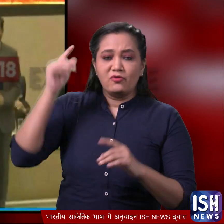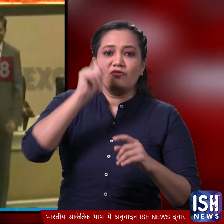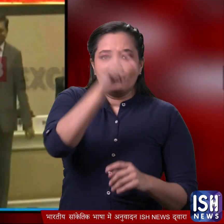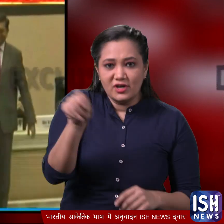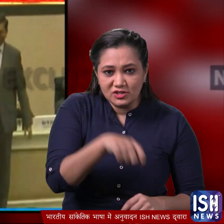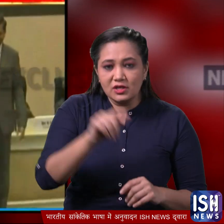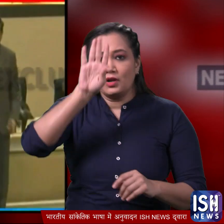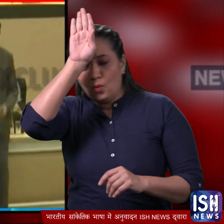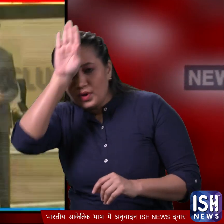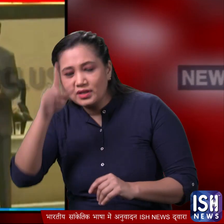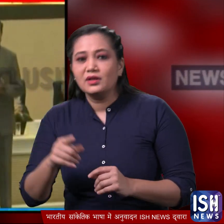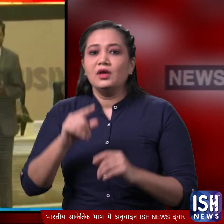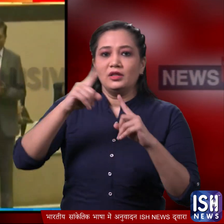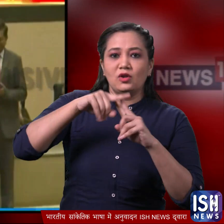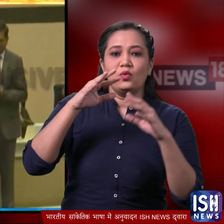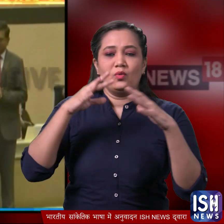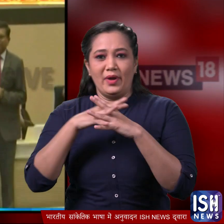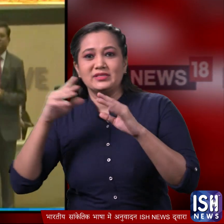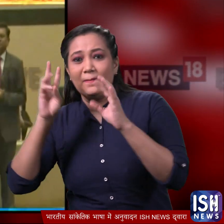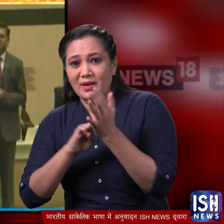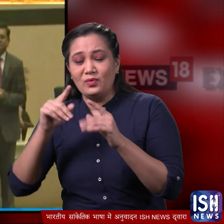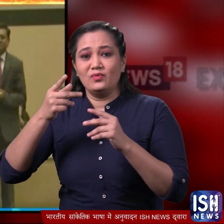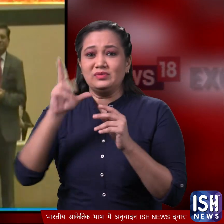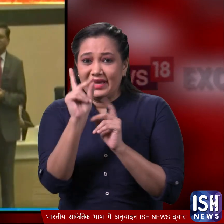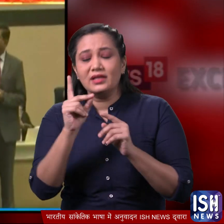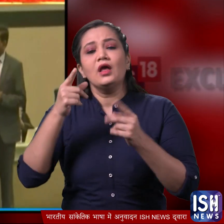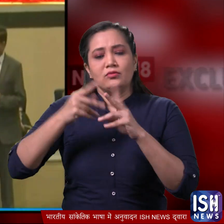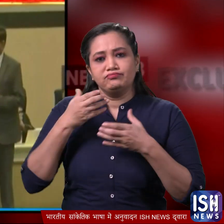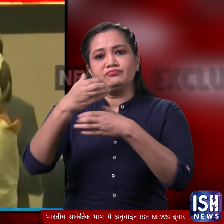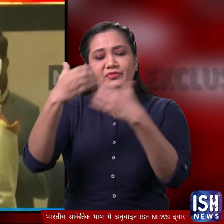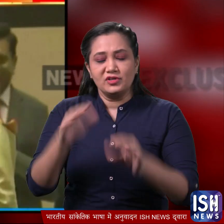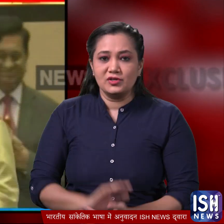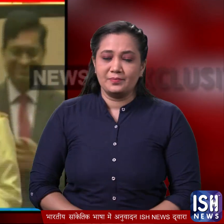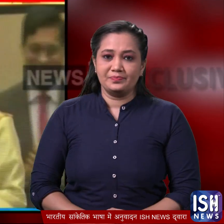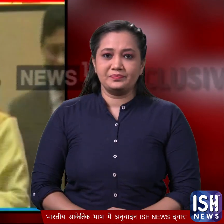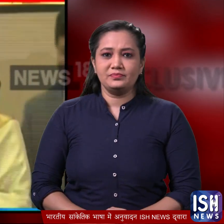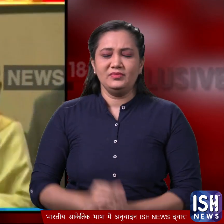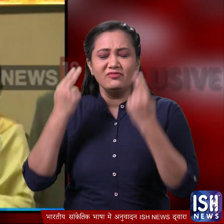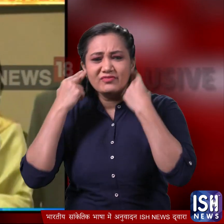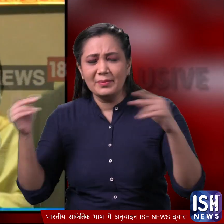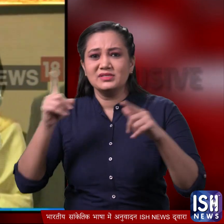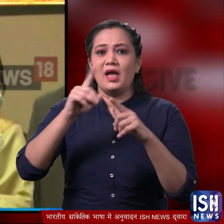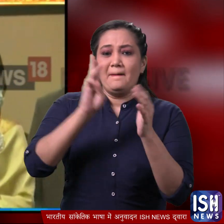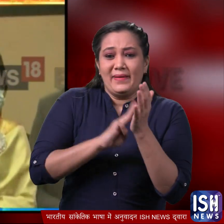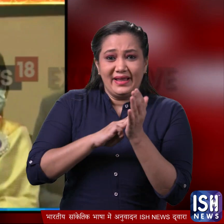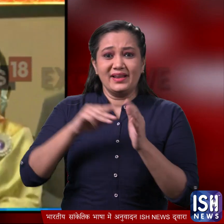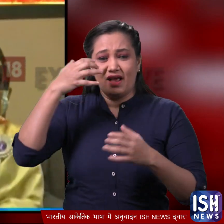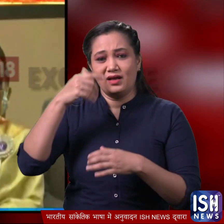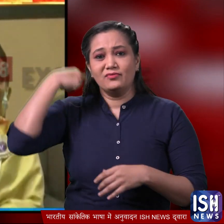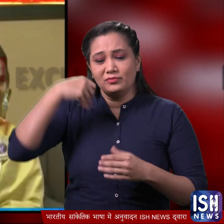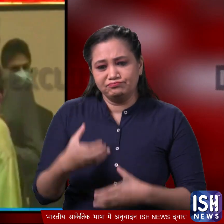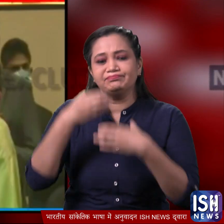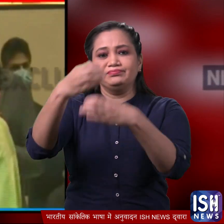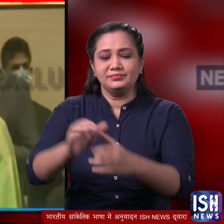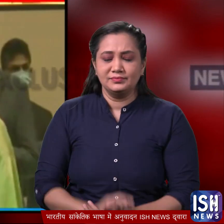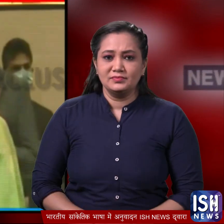इससे पहले उन्हें फैशन क्वीन तनु वेड्स मनु रिटर्न्स के लिए भी ये पुरस्कार मिल चुका है। Legendary झांसी की रानी इन द फिल्म